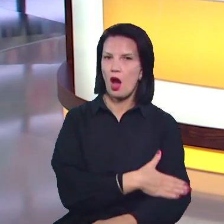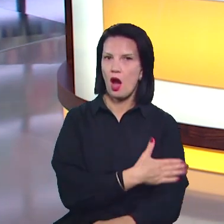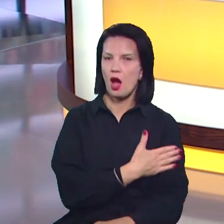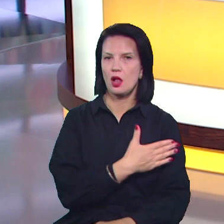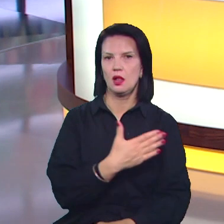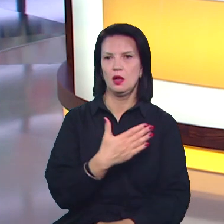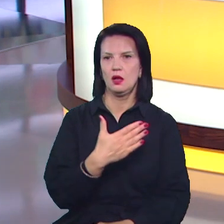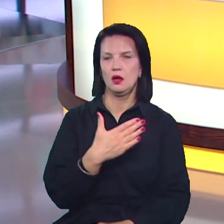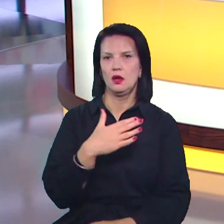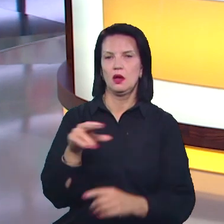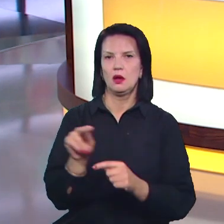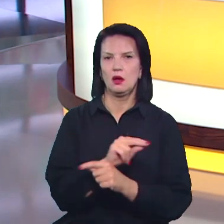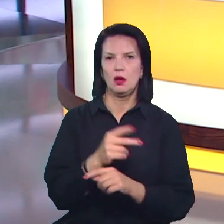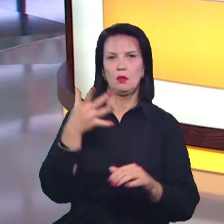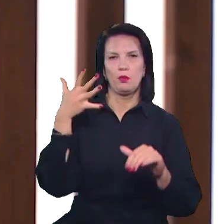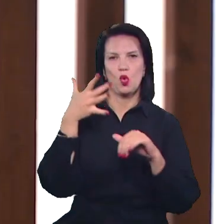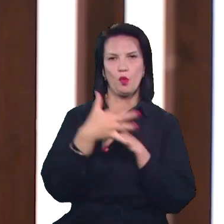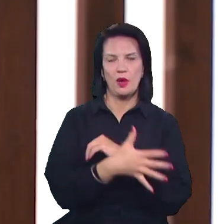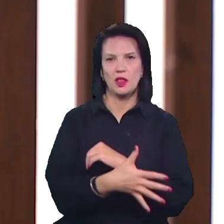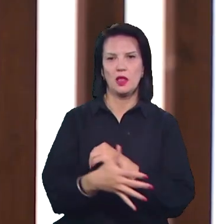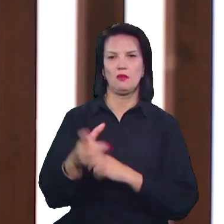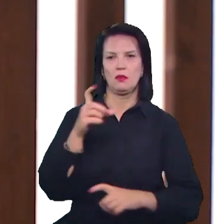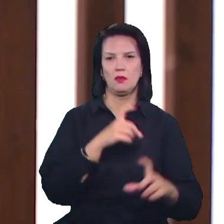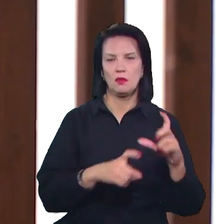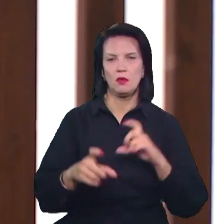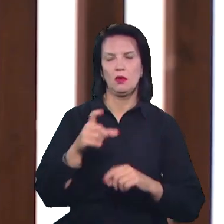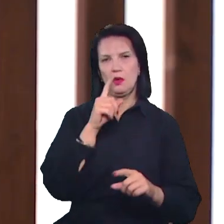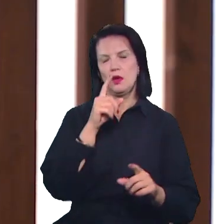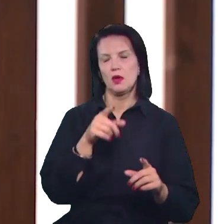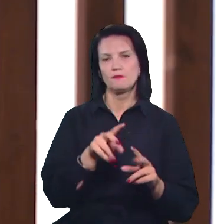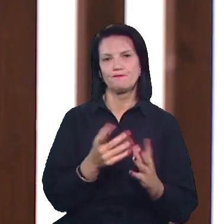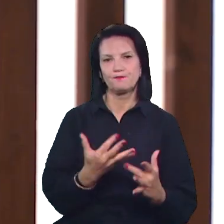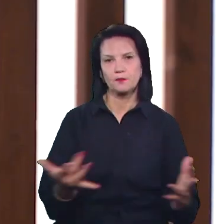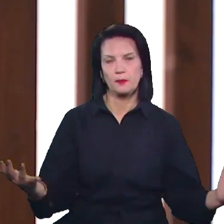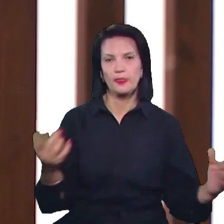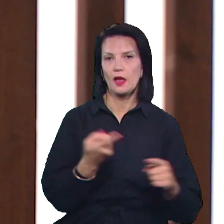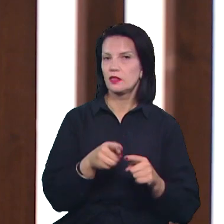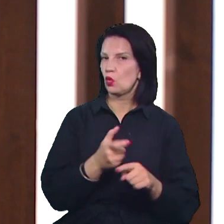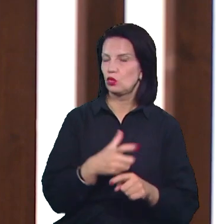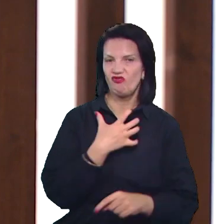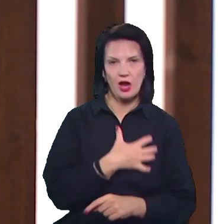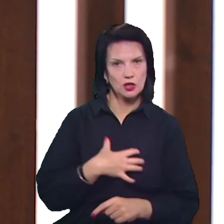хіміотерапевтичне, променева терапія і так далі, і тому подобне. Тому це дуже важливо